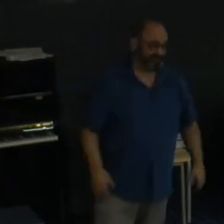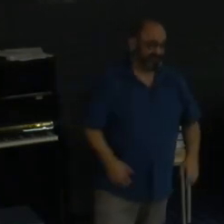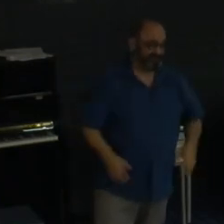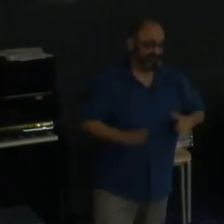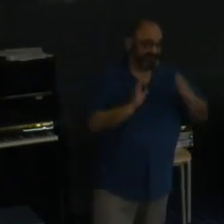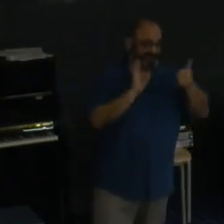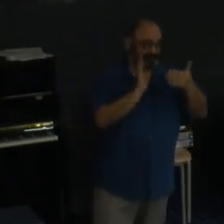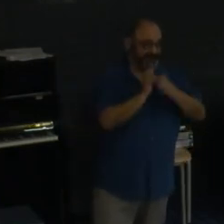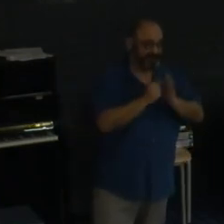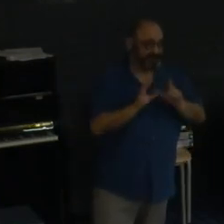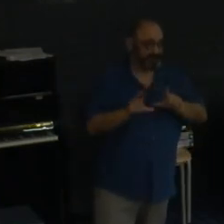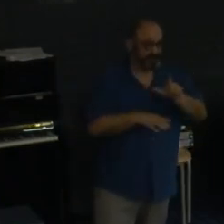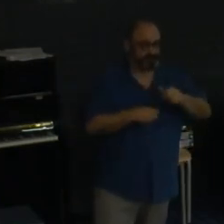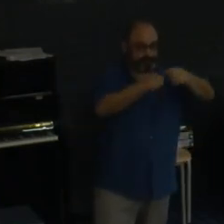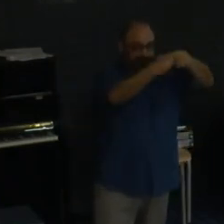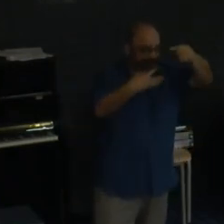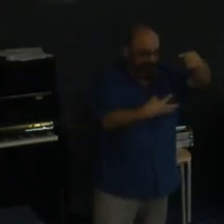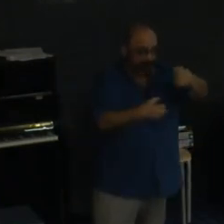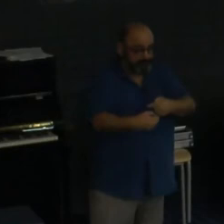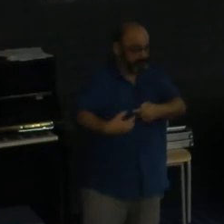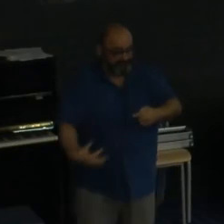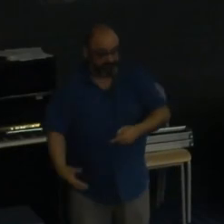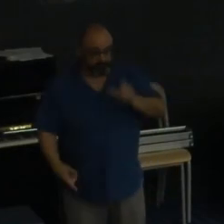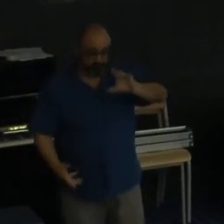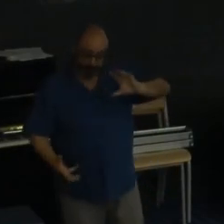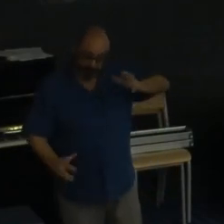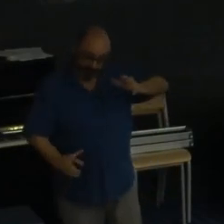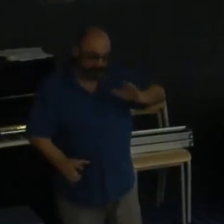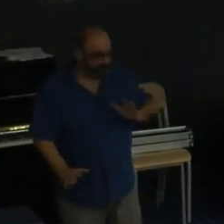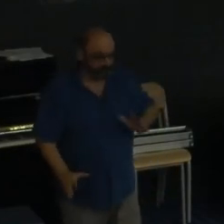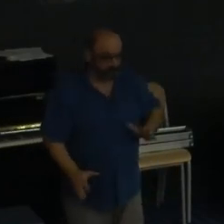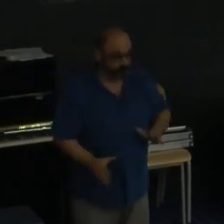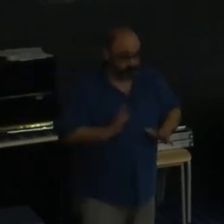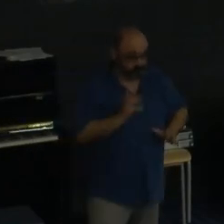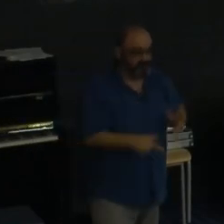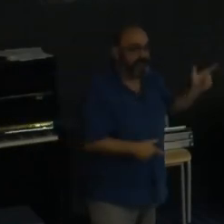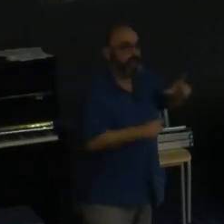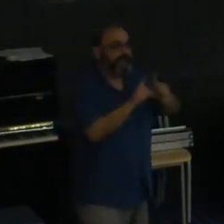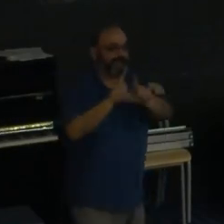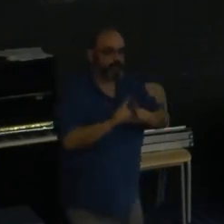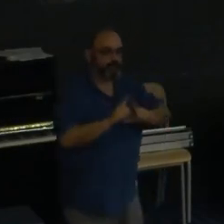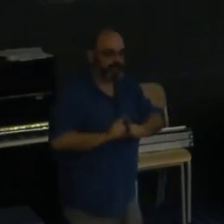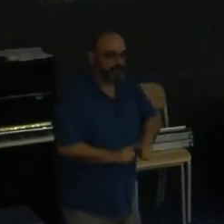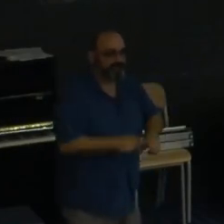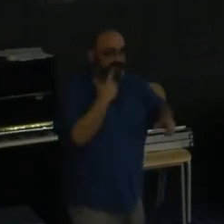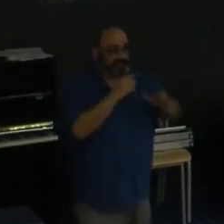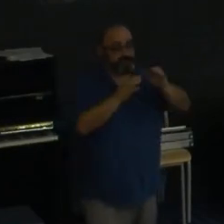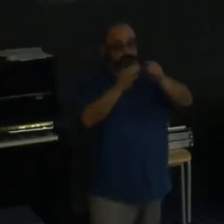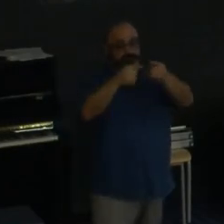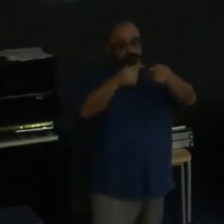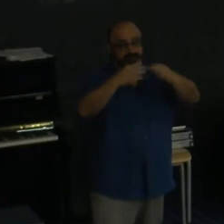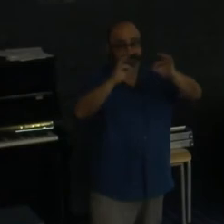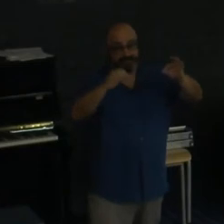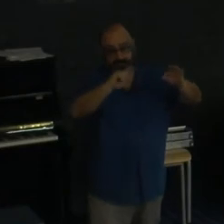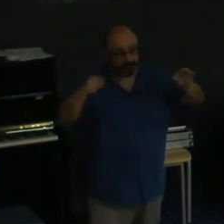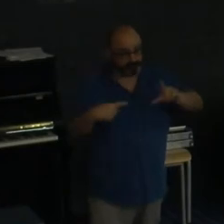waouh. Non mais il y a des gens, il y a des tortueux. Le return permet justement de passer à la fin de la ligne, etc. J'ai